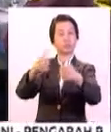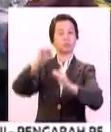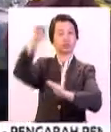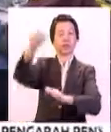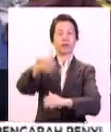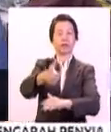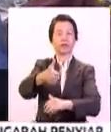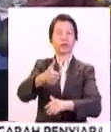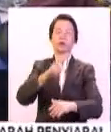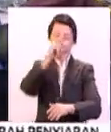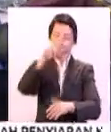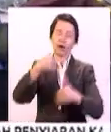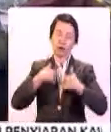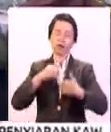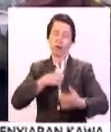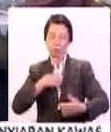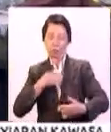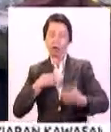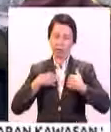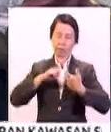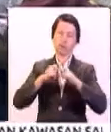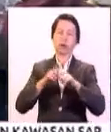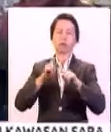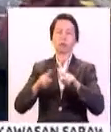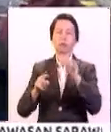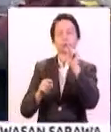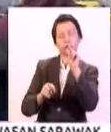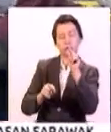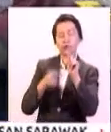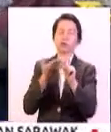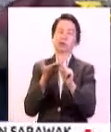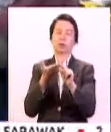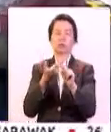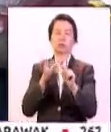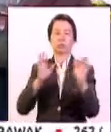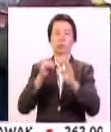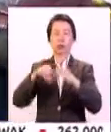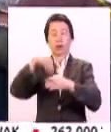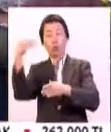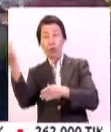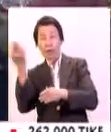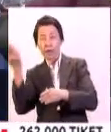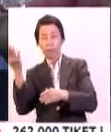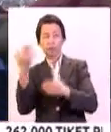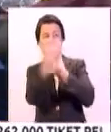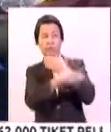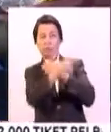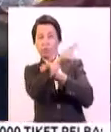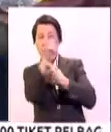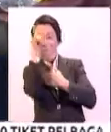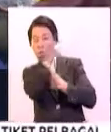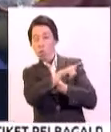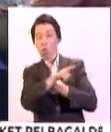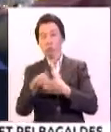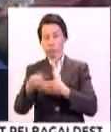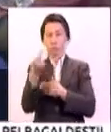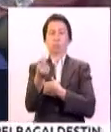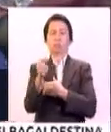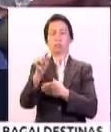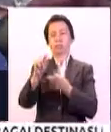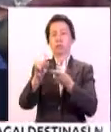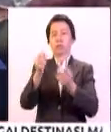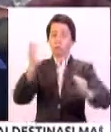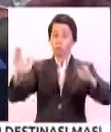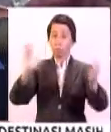Ada masalah, ada komplain dan sebagainya, tetapi ini bukanlah sesuatu yang terlalu luar biasa dan amat sedikitlah compared